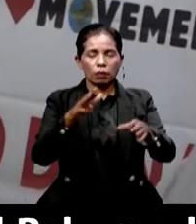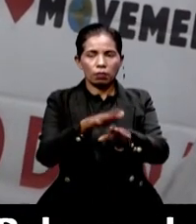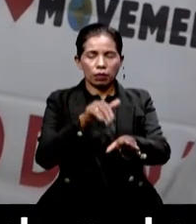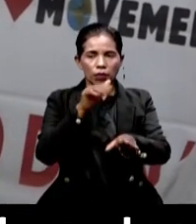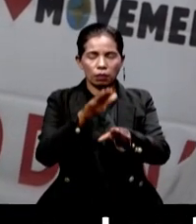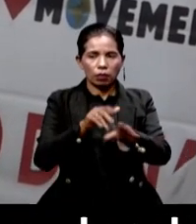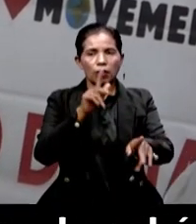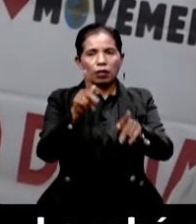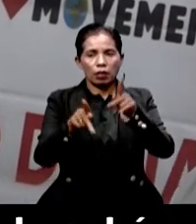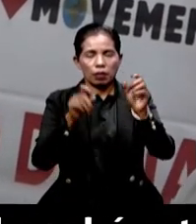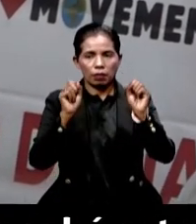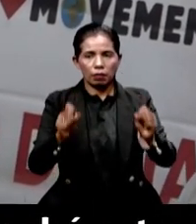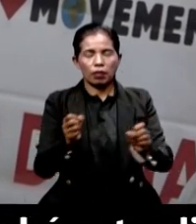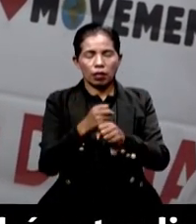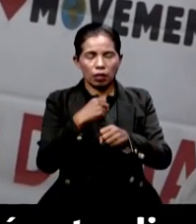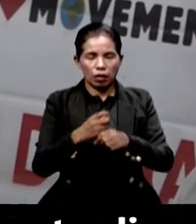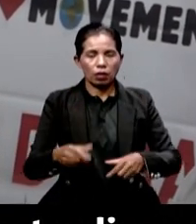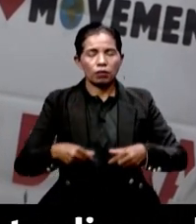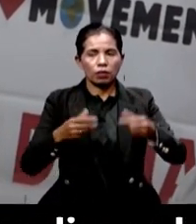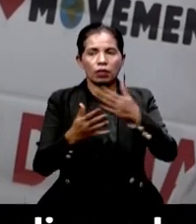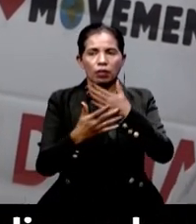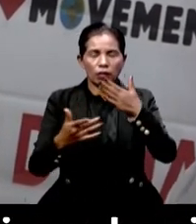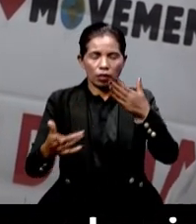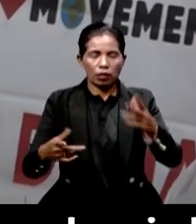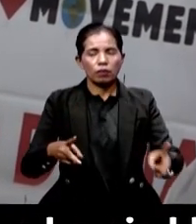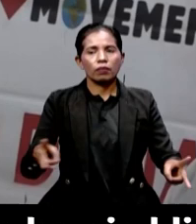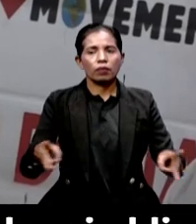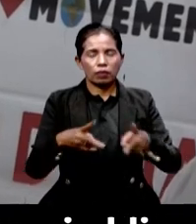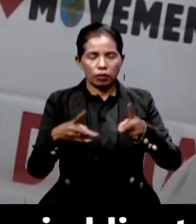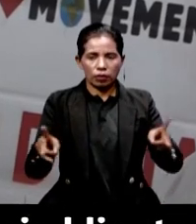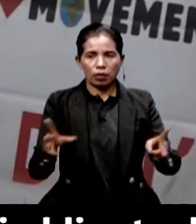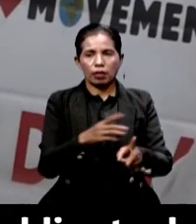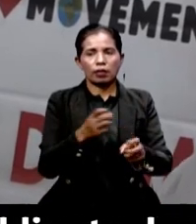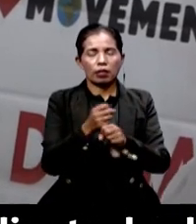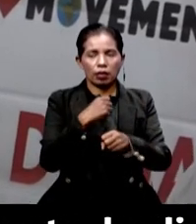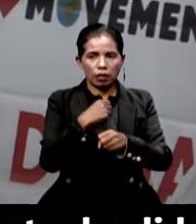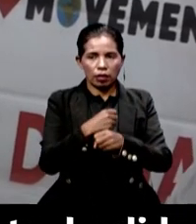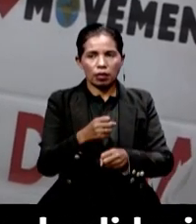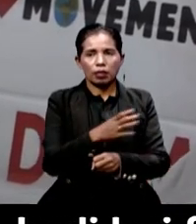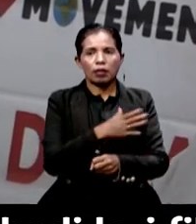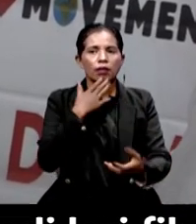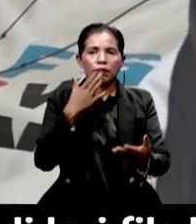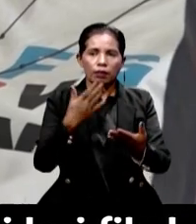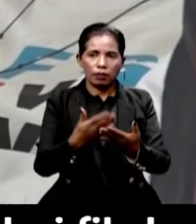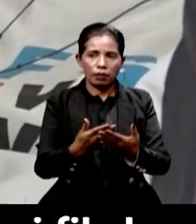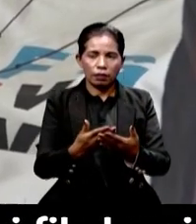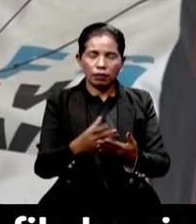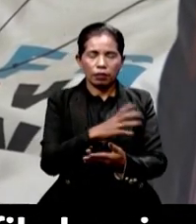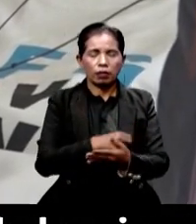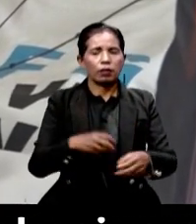mengajak terus orang untuk bisa melakukan donor darah secara volunteer. Karena untuk melakukan hal yang sukarela itu sangat-sangat sulit